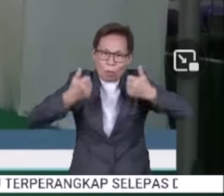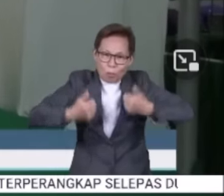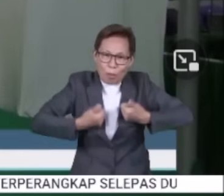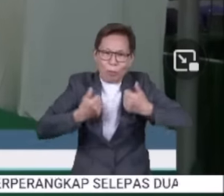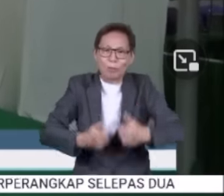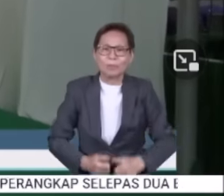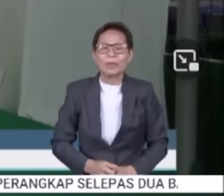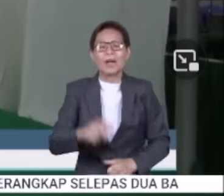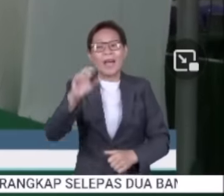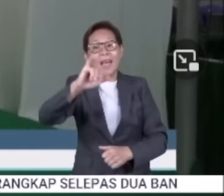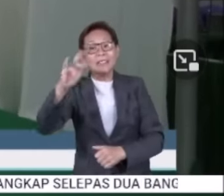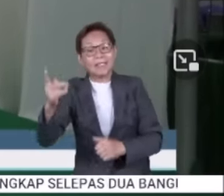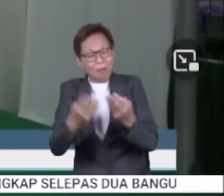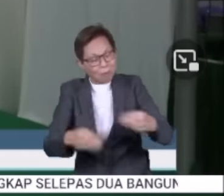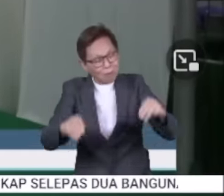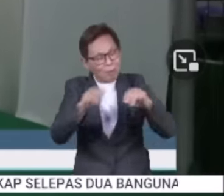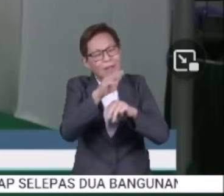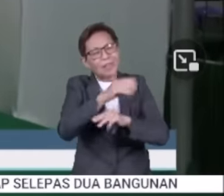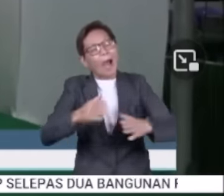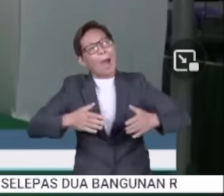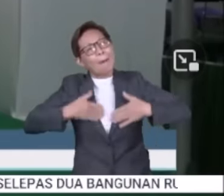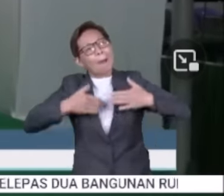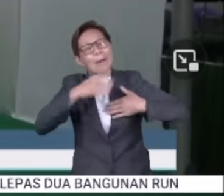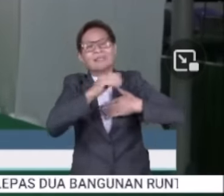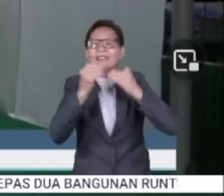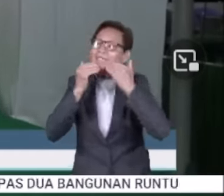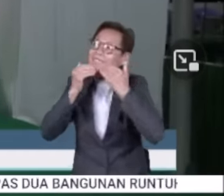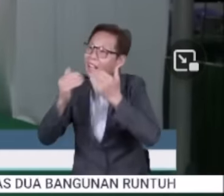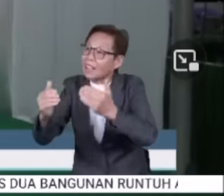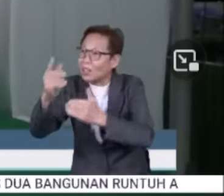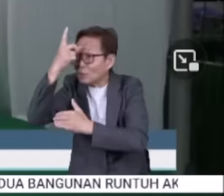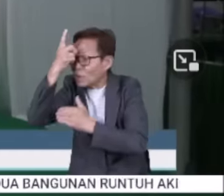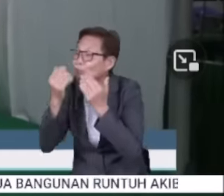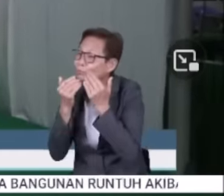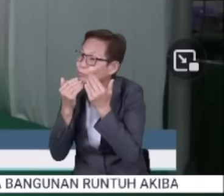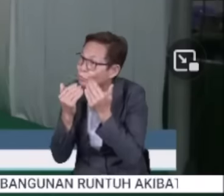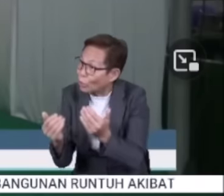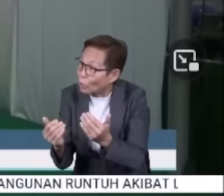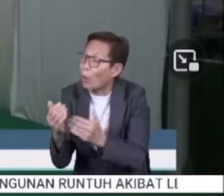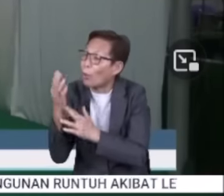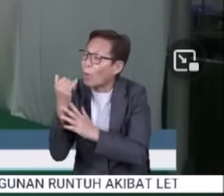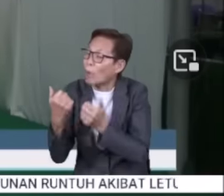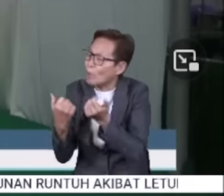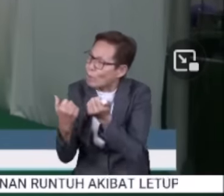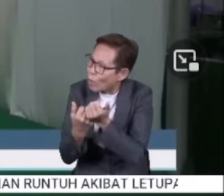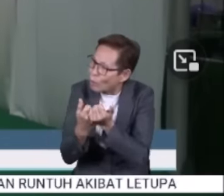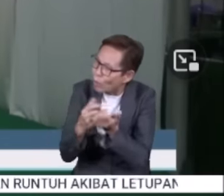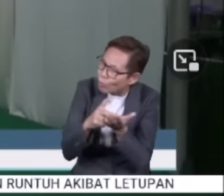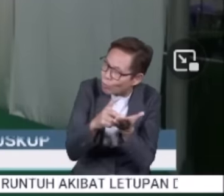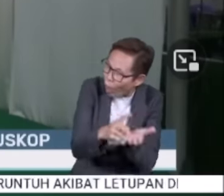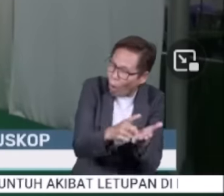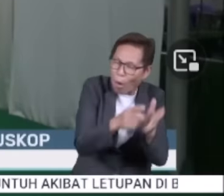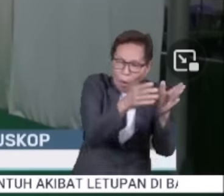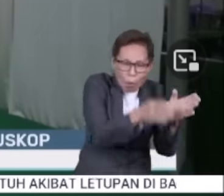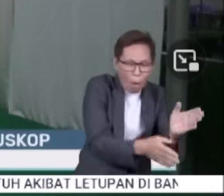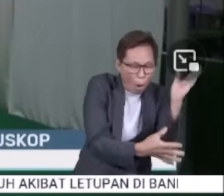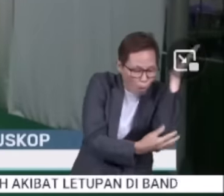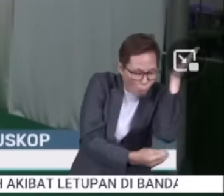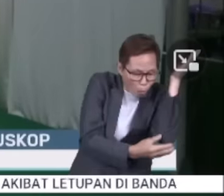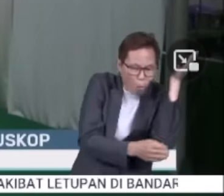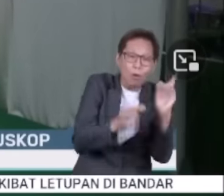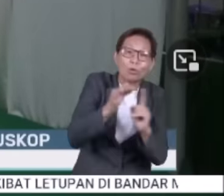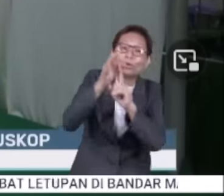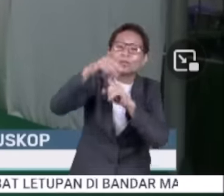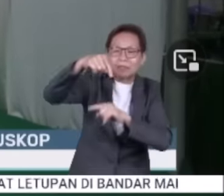masjid juga amat berbesar hati dan berterima kasih sekali lagi kepada Datuk di atas sumbangan kepada asnaf-asnaf khususnya